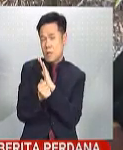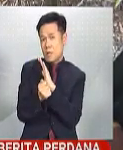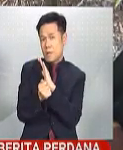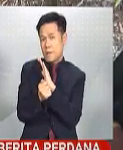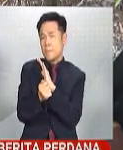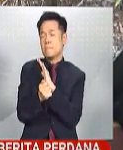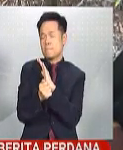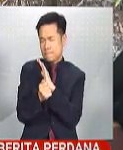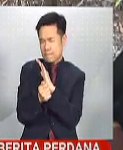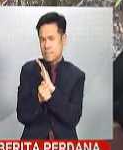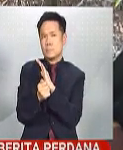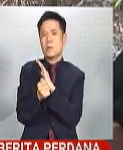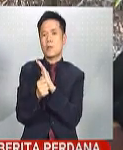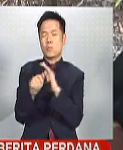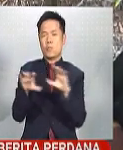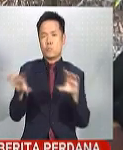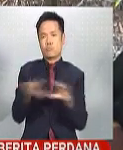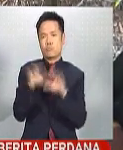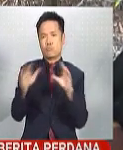itu yang paling penting.